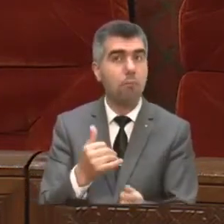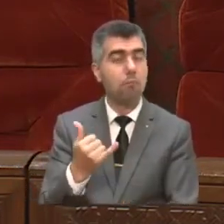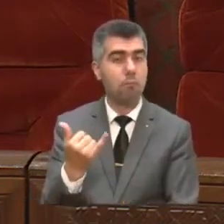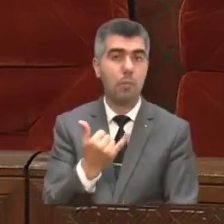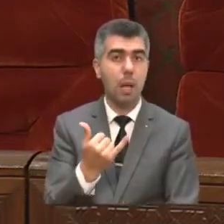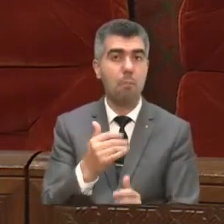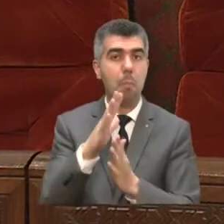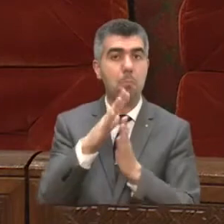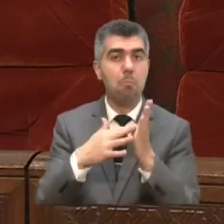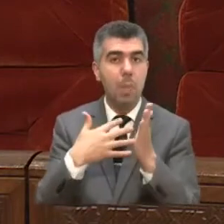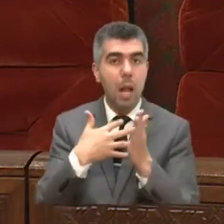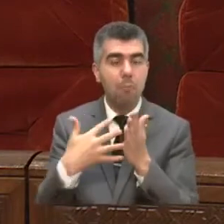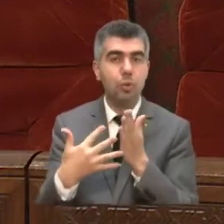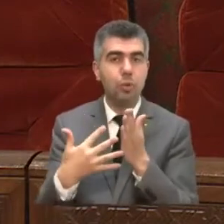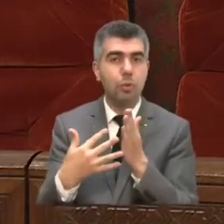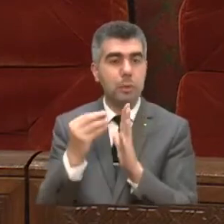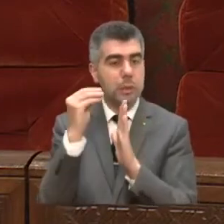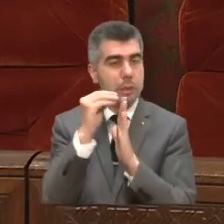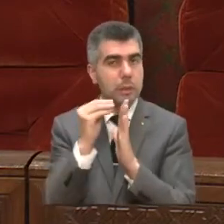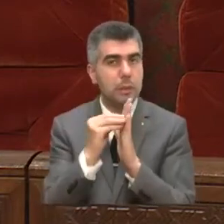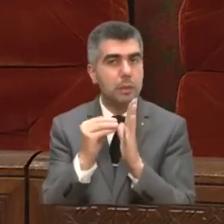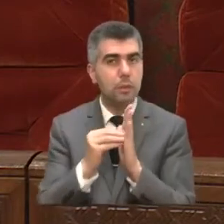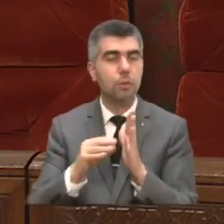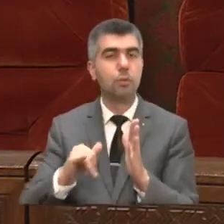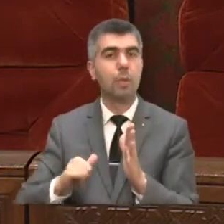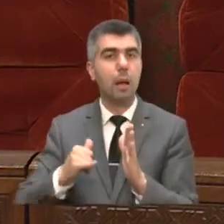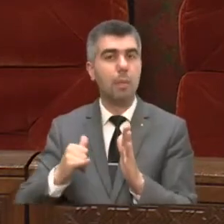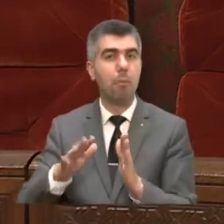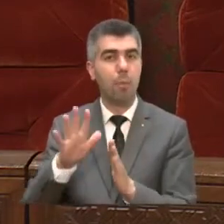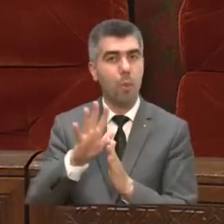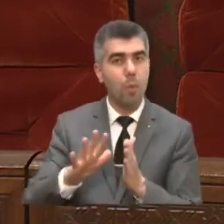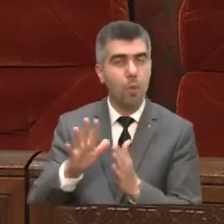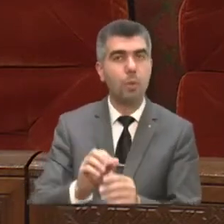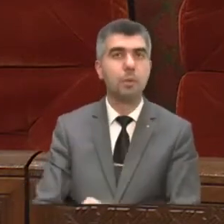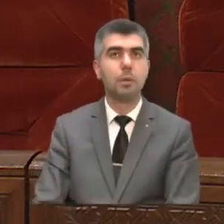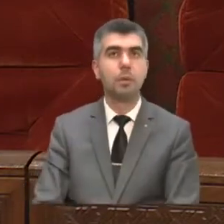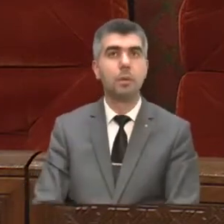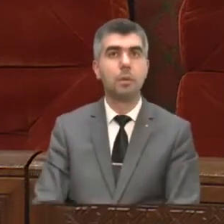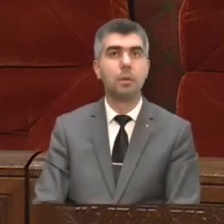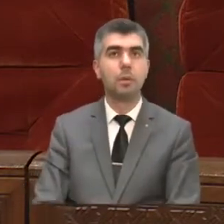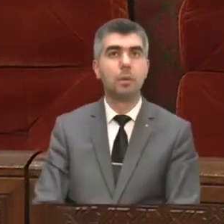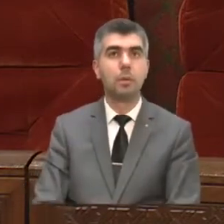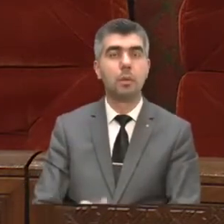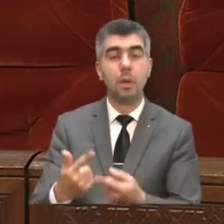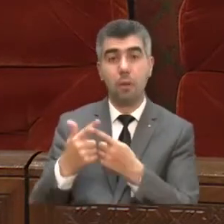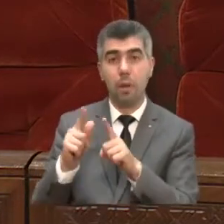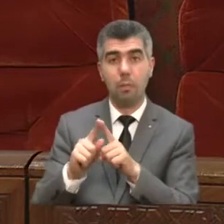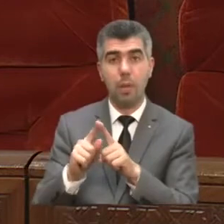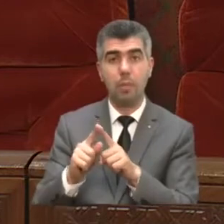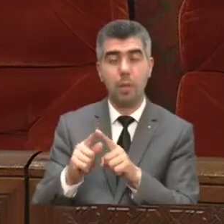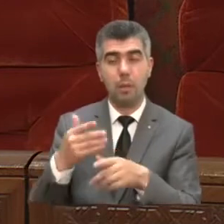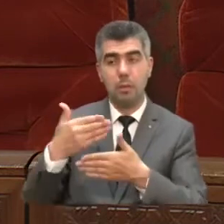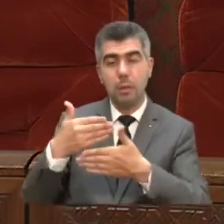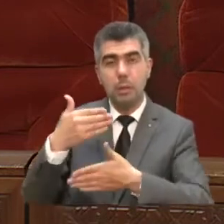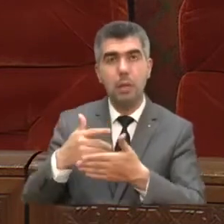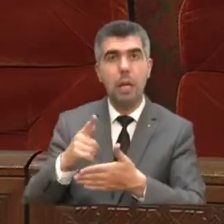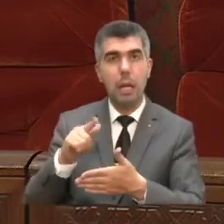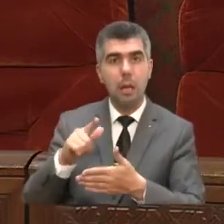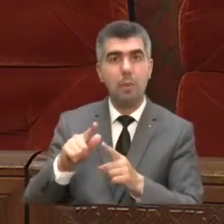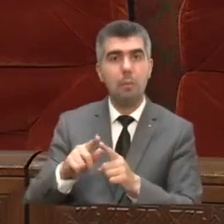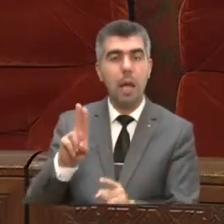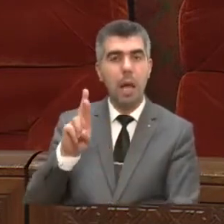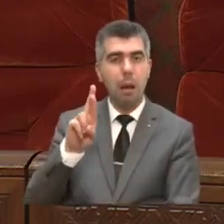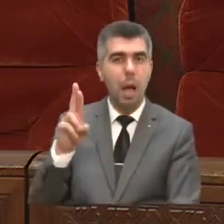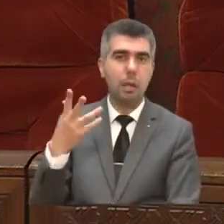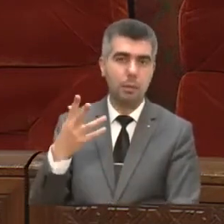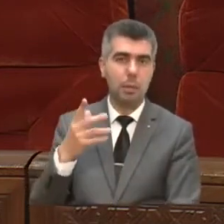برمجة التنشيط الشبابي والرياضي. وهذا التنشيط دابا كثرات عندنا البنية التحتية في بعض الجهات، مثلا الرباط،